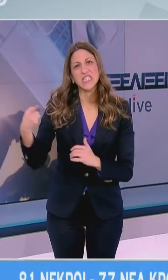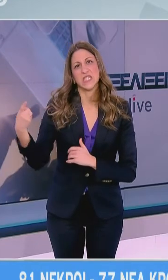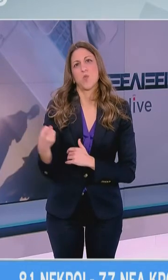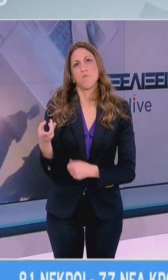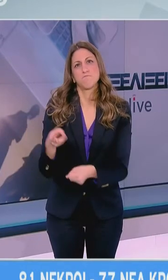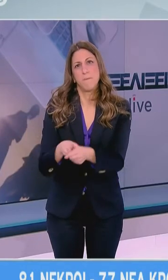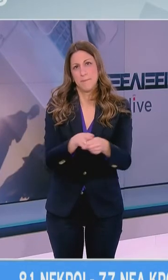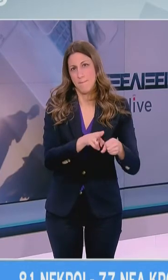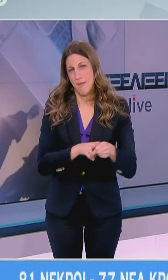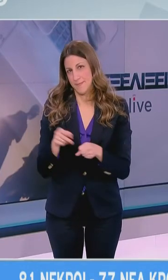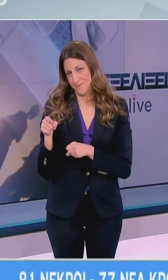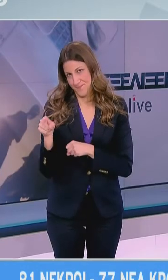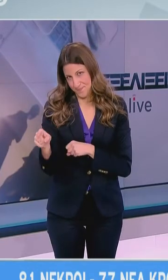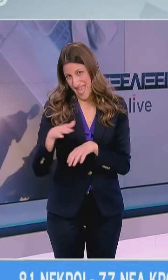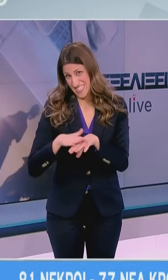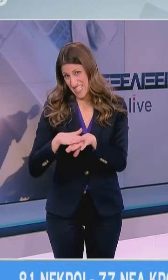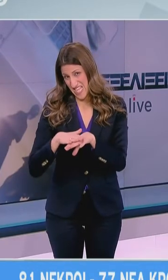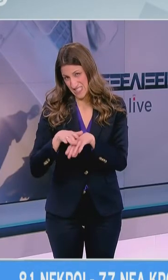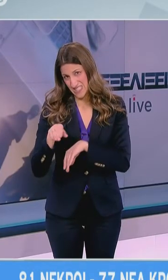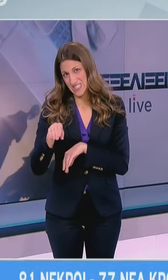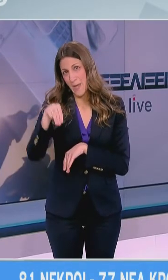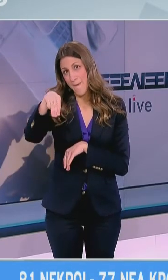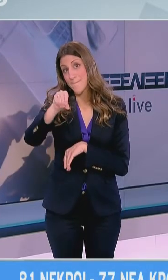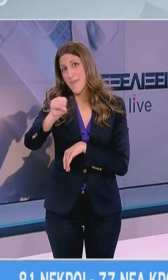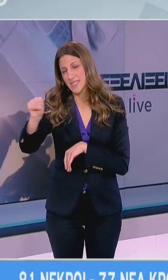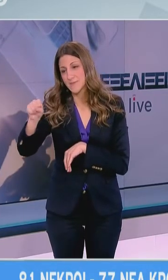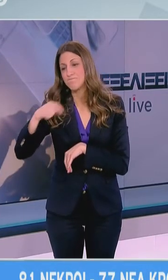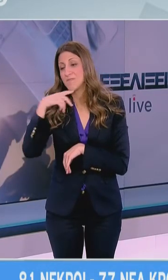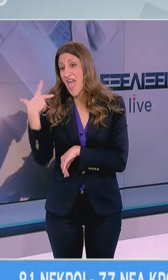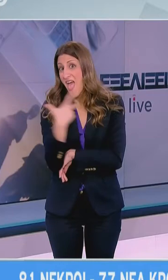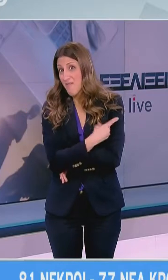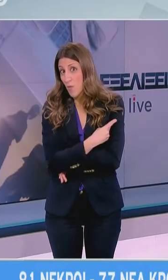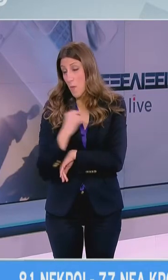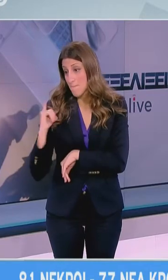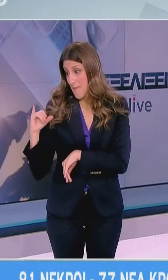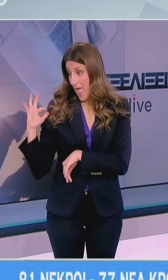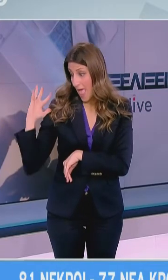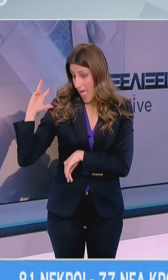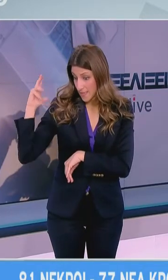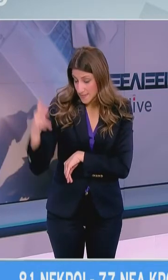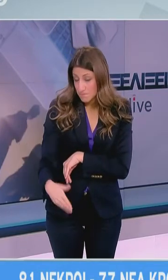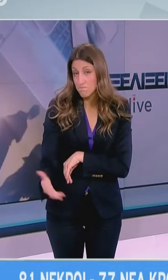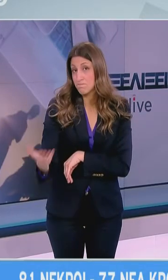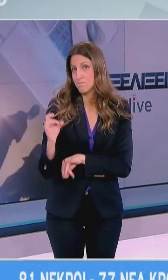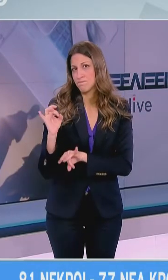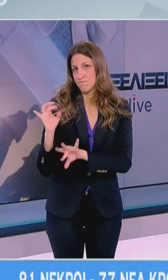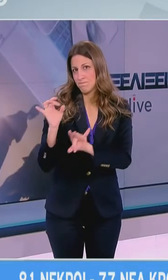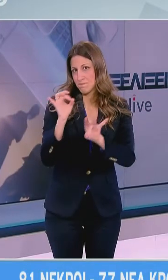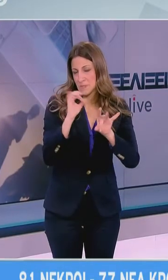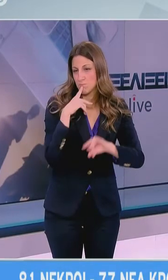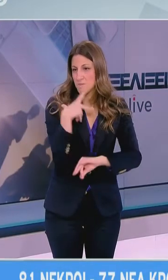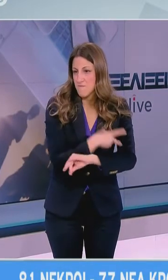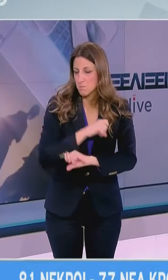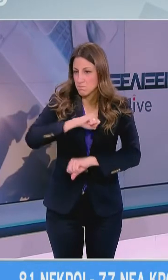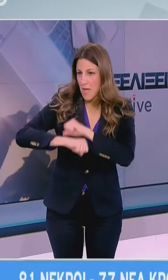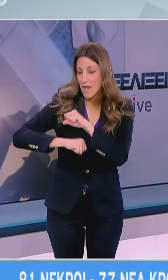θάνατοι. Κάναν προσπάθειες για εμβόλιο, δεν έχουν βγάλει άκρη. Μέχρι σήμερα που ανακοινώθηκε αυτή η προσπάθεια